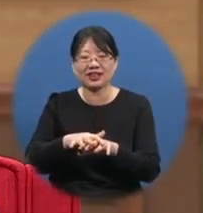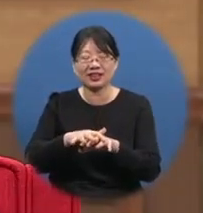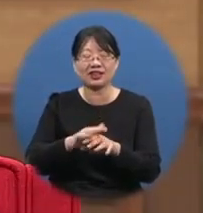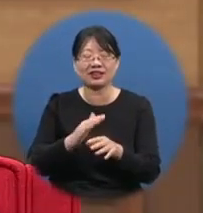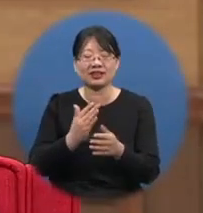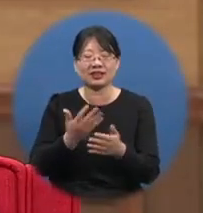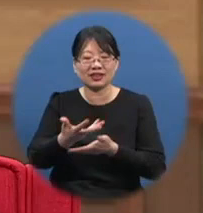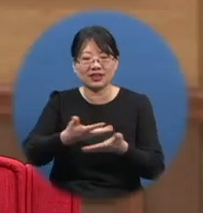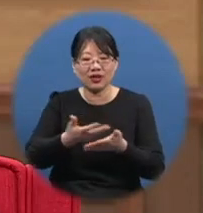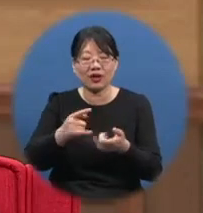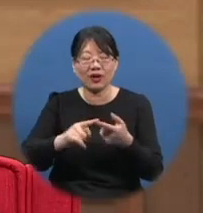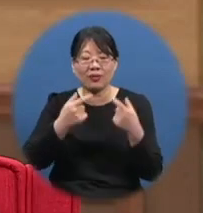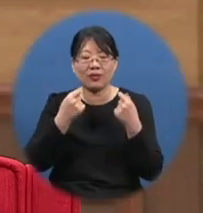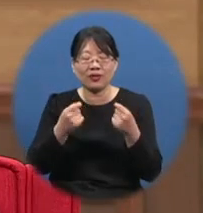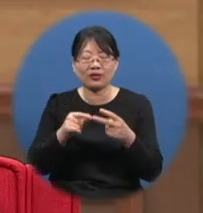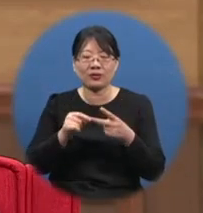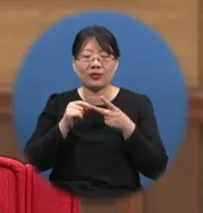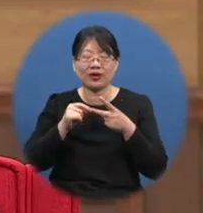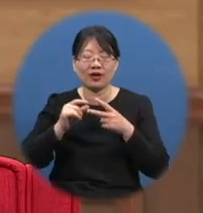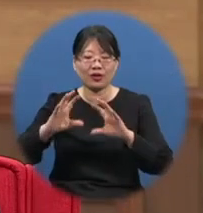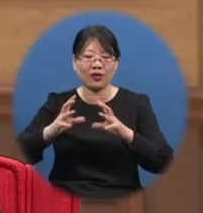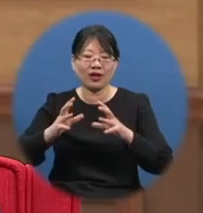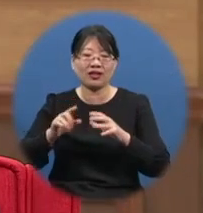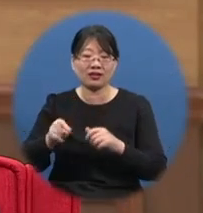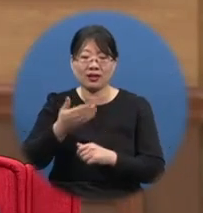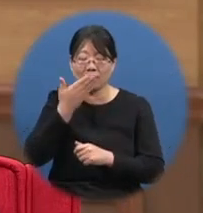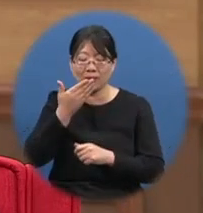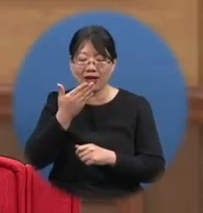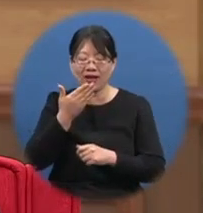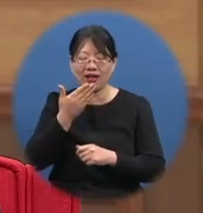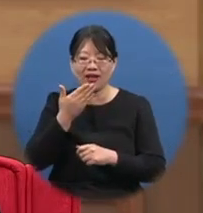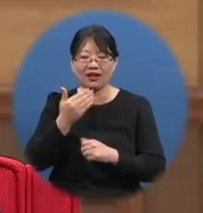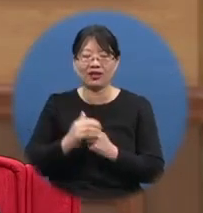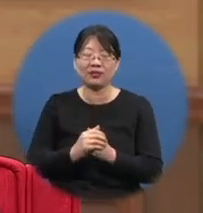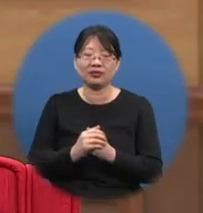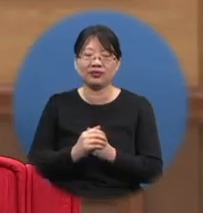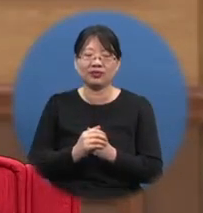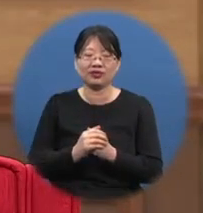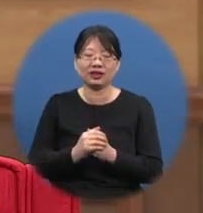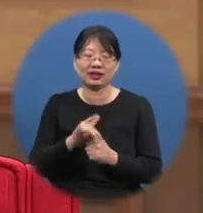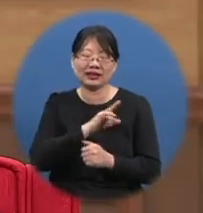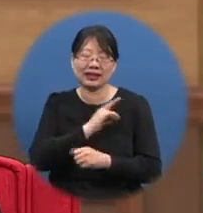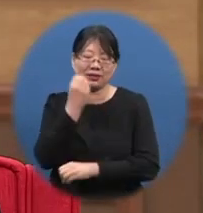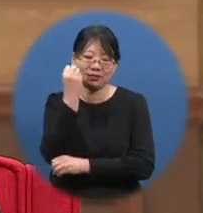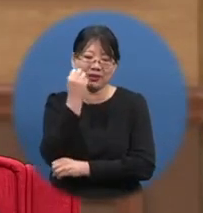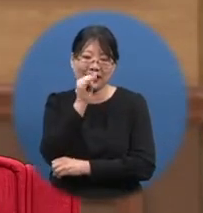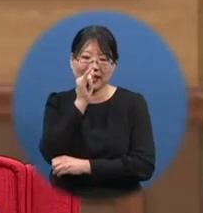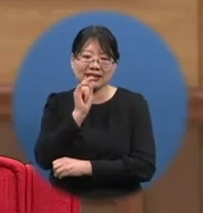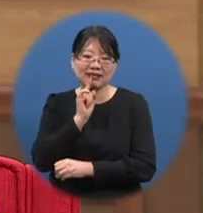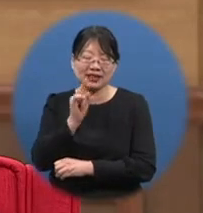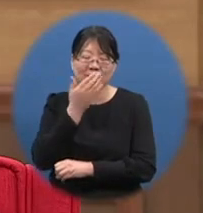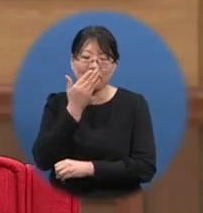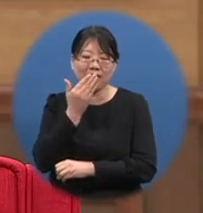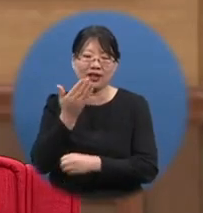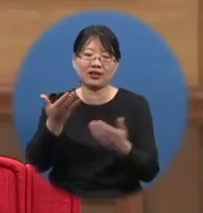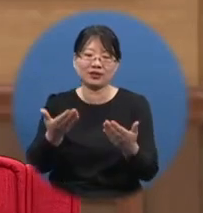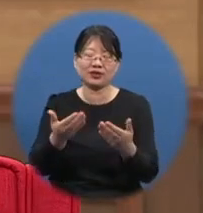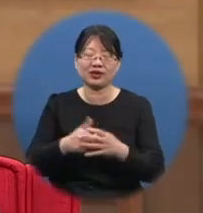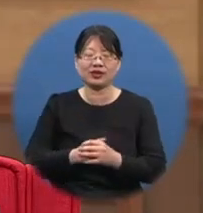축은 국가의 그것을 가능케 해주는 가장 밑바닥에 있는 그걸 가능케